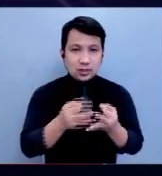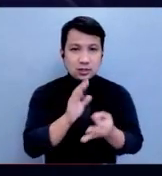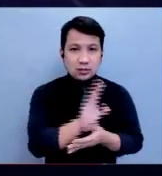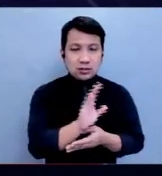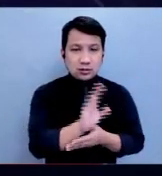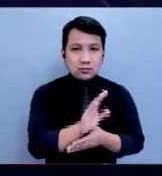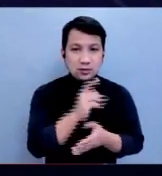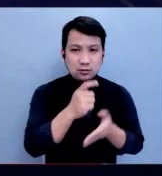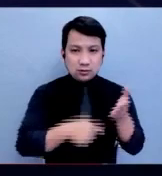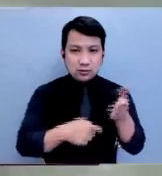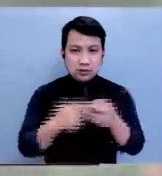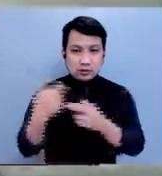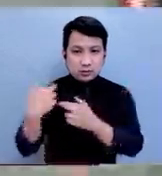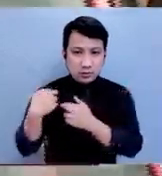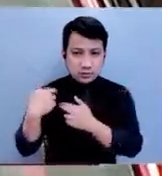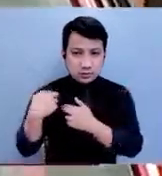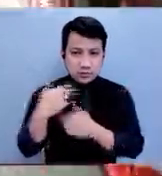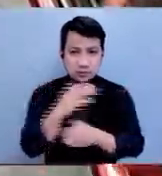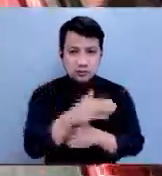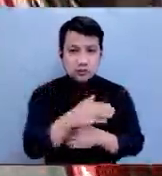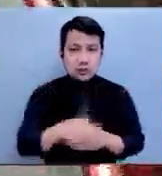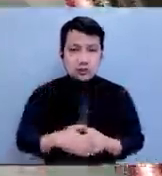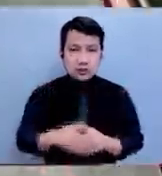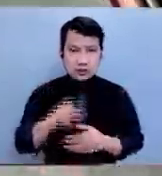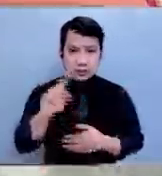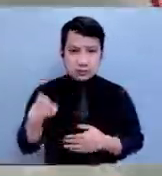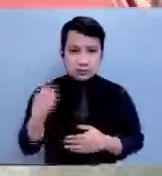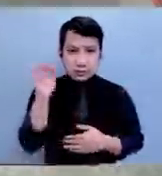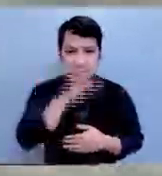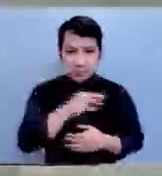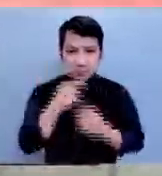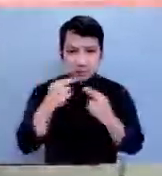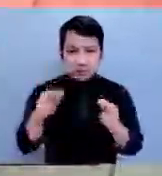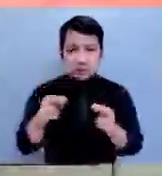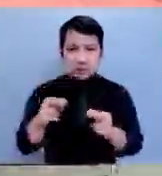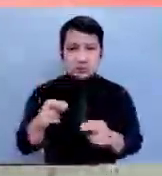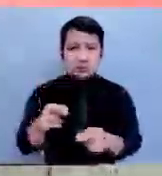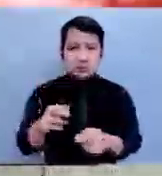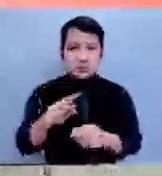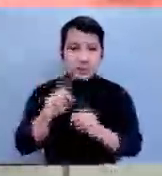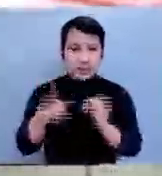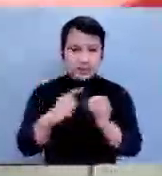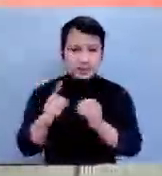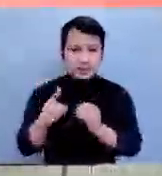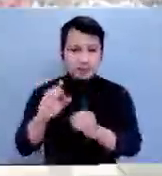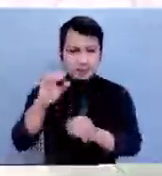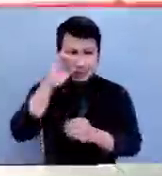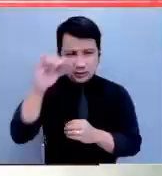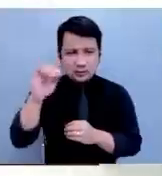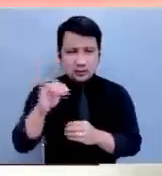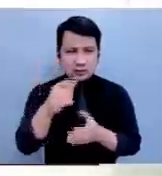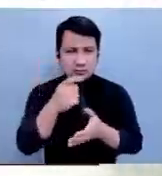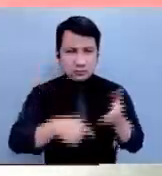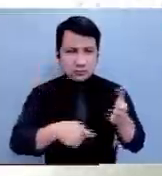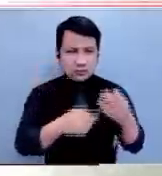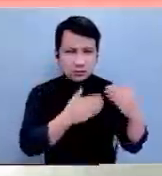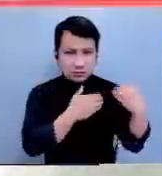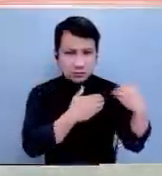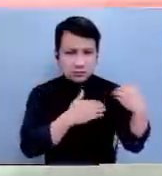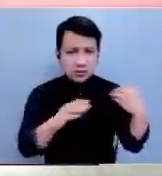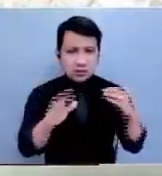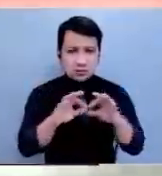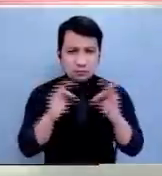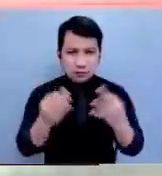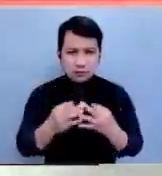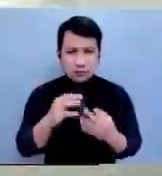tax liabilities. Tinawag namang fake news ni Bongbong ang sinasabi ng kampo ni Isko na tax liability ng mga Marcos.